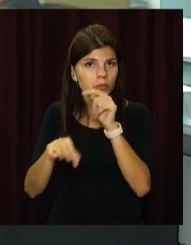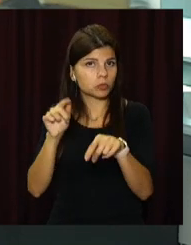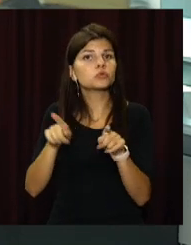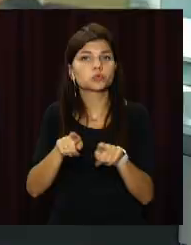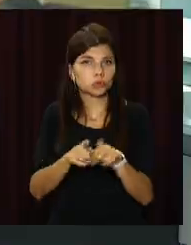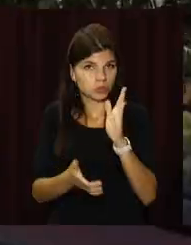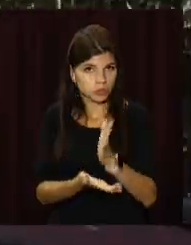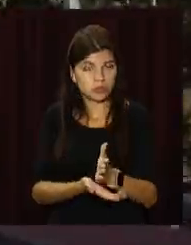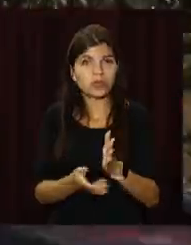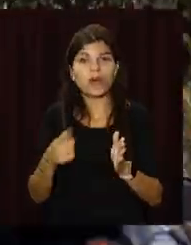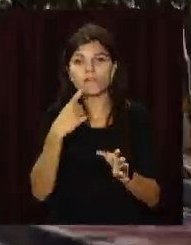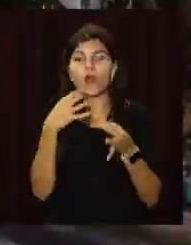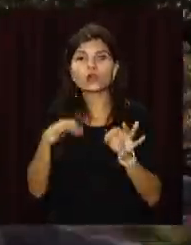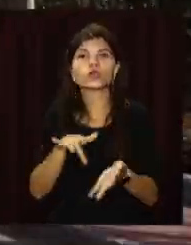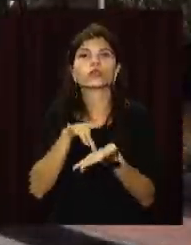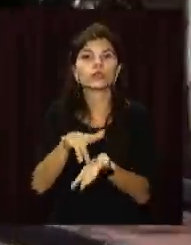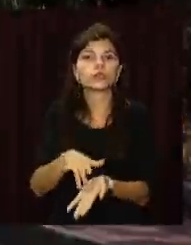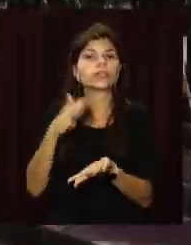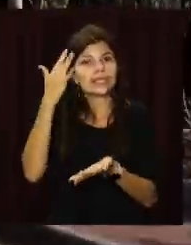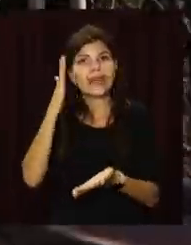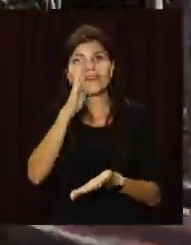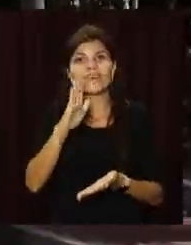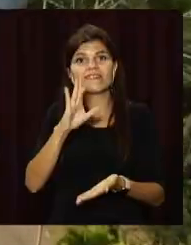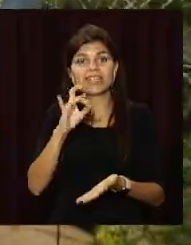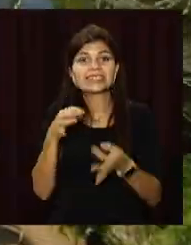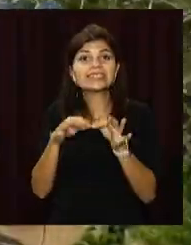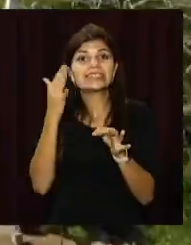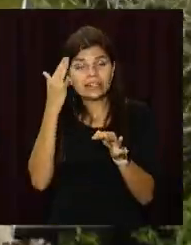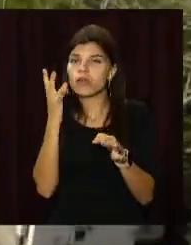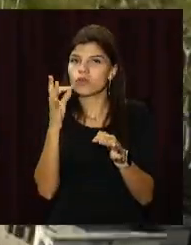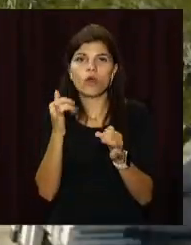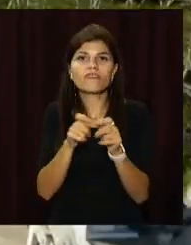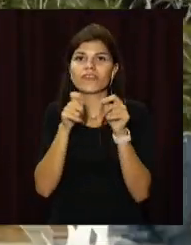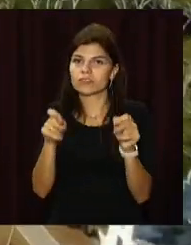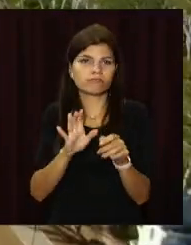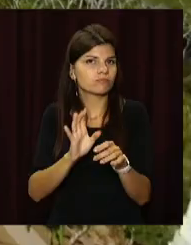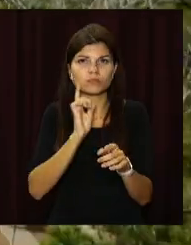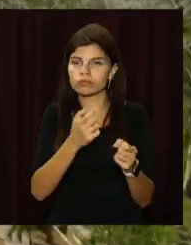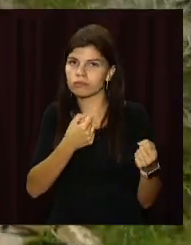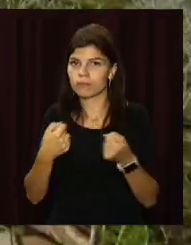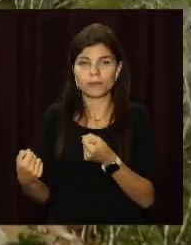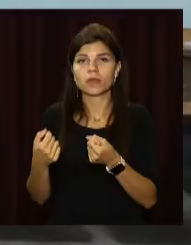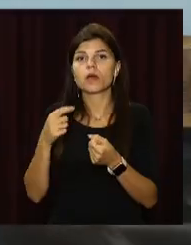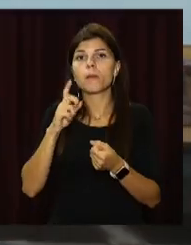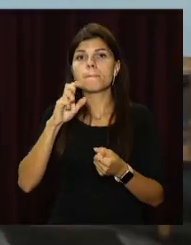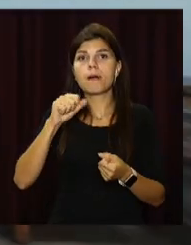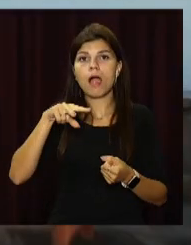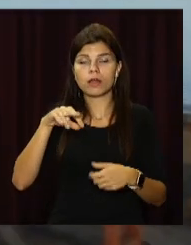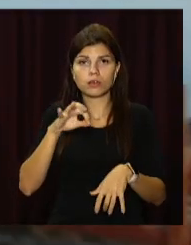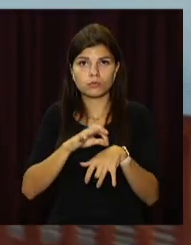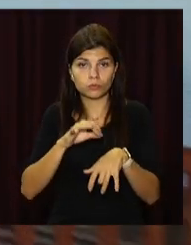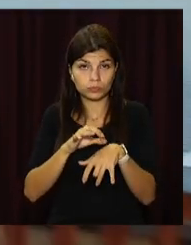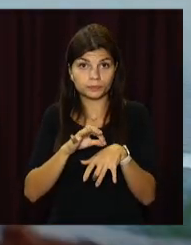влада. Дозволити в'їзд мандрівникам планували з вересня, але тепер відкриття відклали на невизначений термін. На Балі зростає